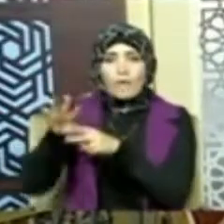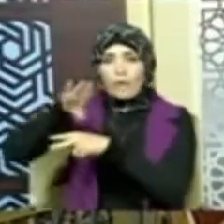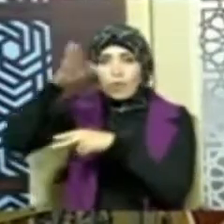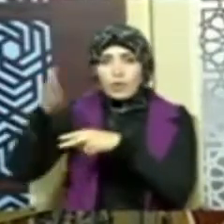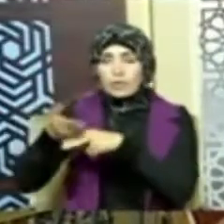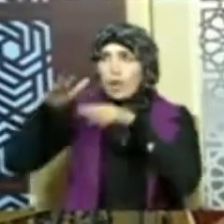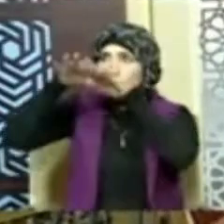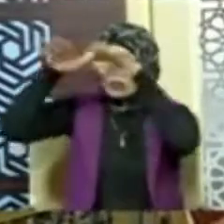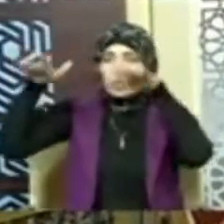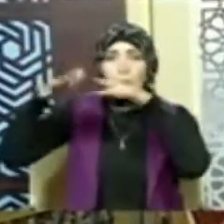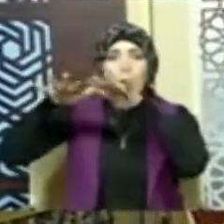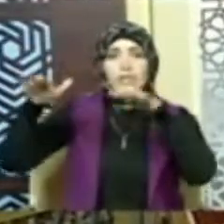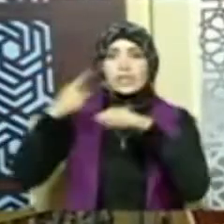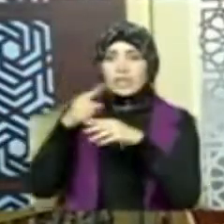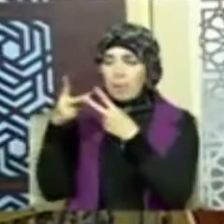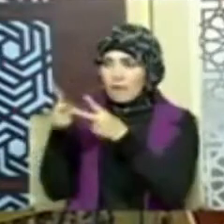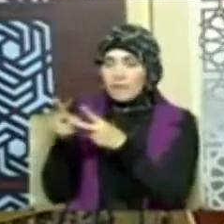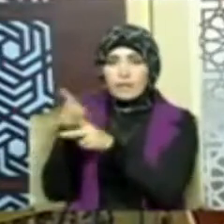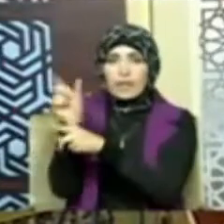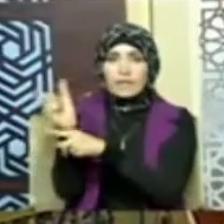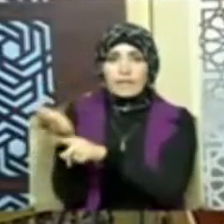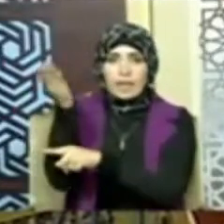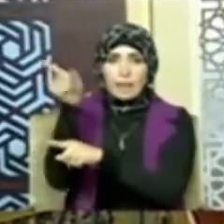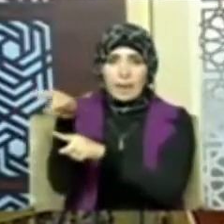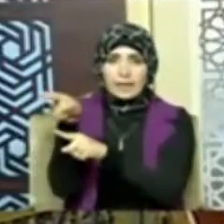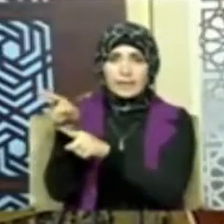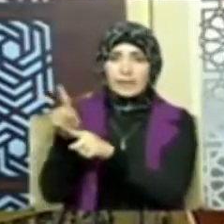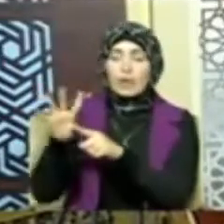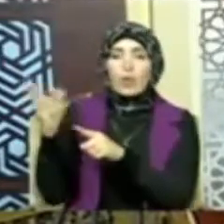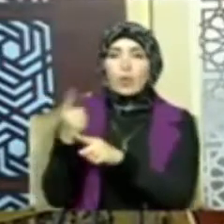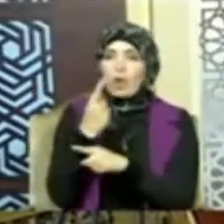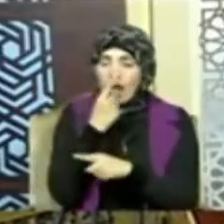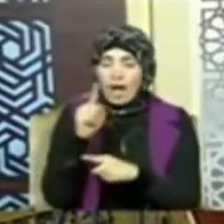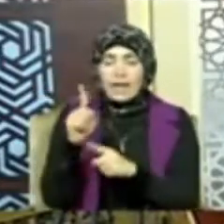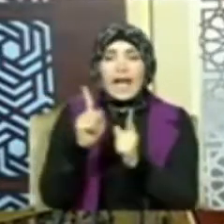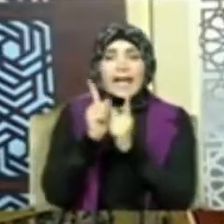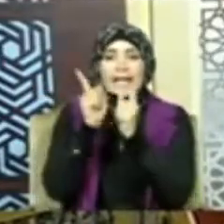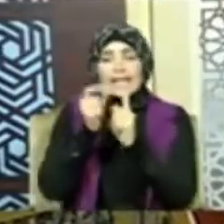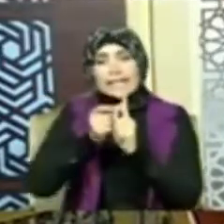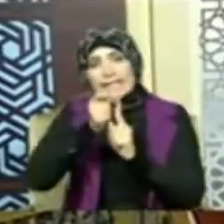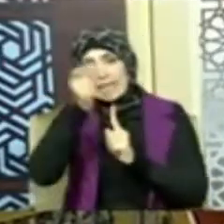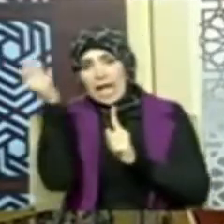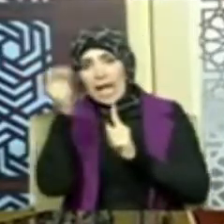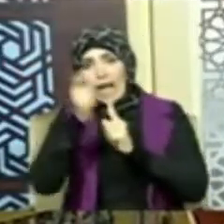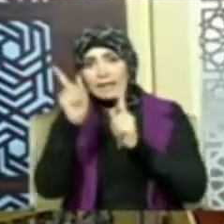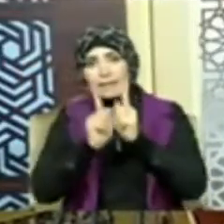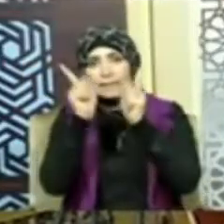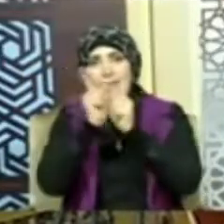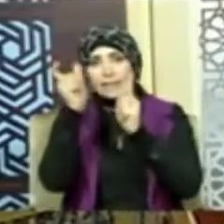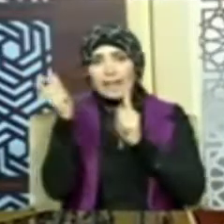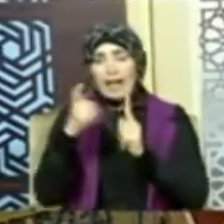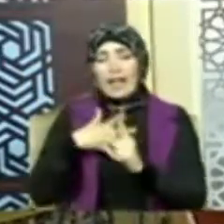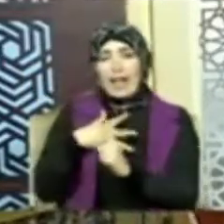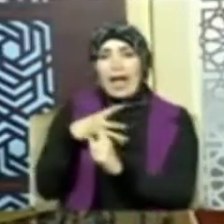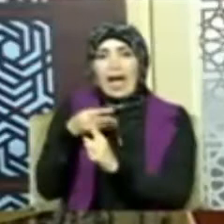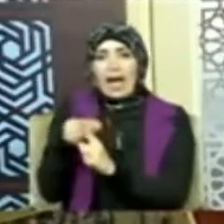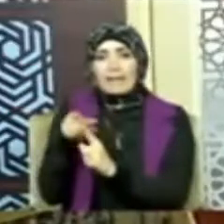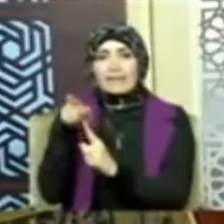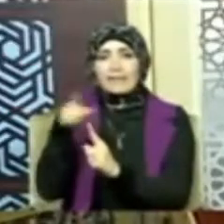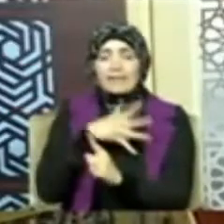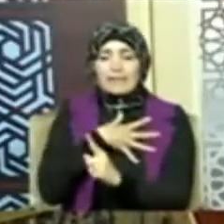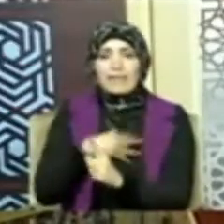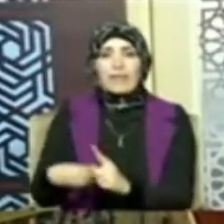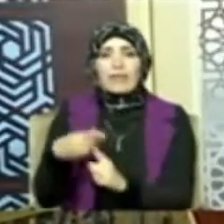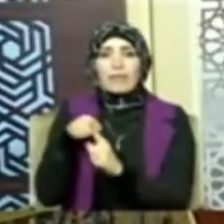والظباء، سلوه وحن جزع إليه، سلوه